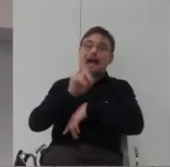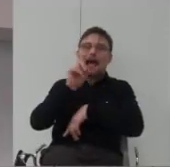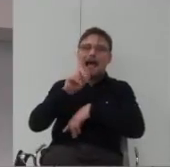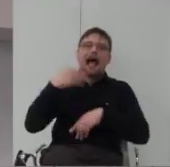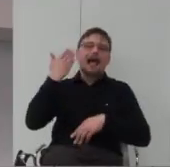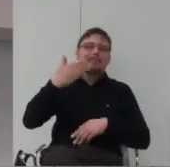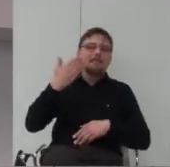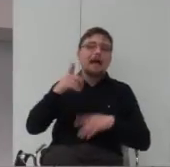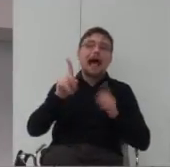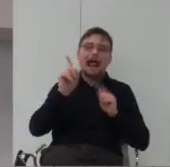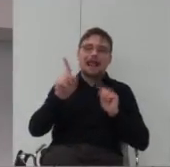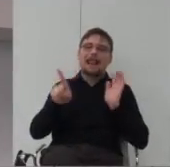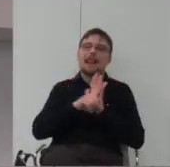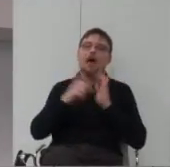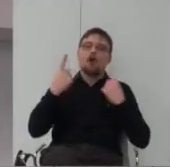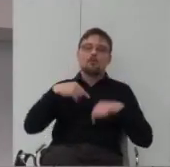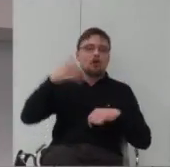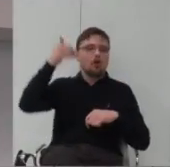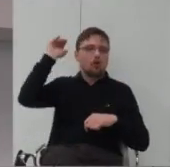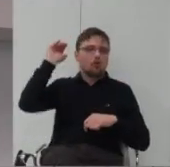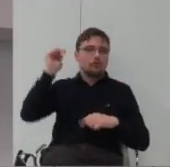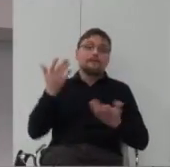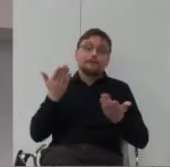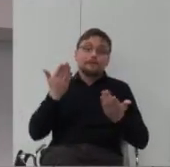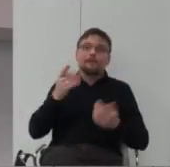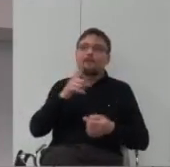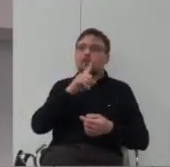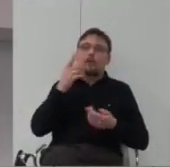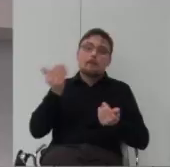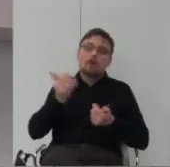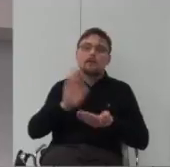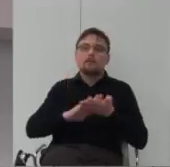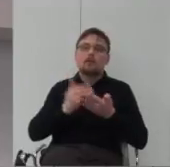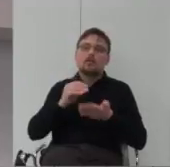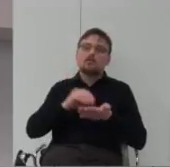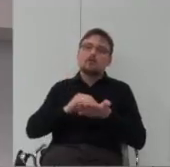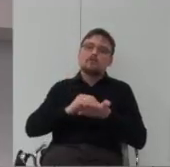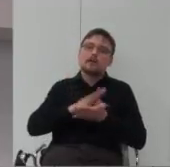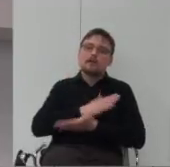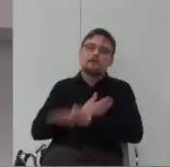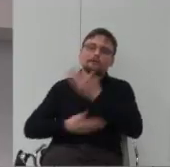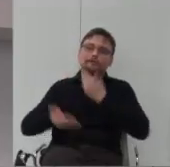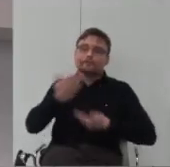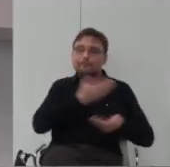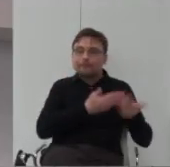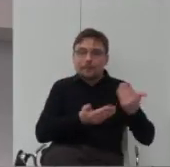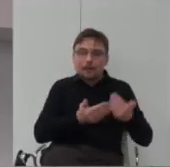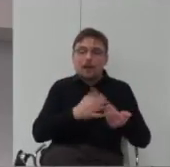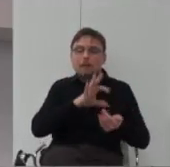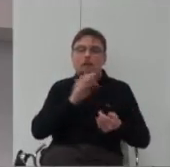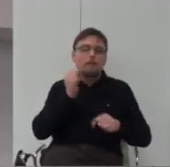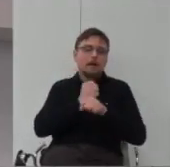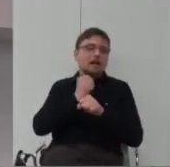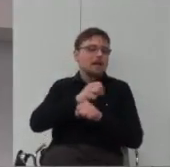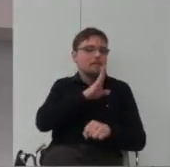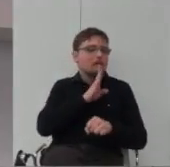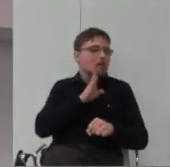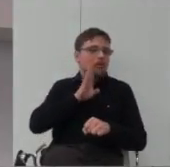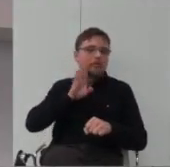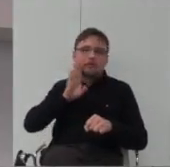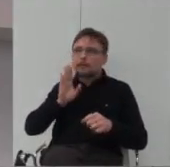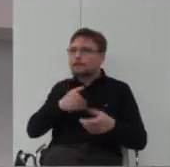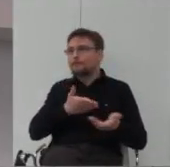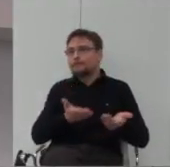I można powiedzieć, że to jest taka forma akademika dla dorosłych. Mieszkańcy cenią sobie takie poczucie wspólnoty, możliwość